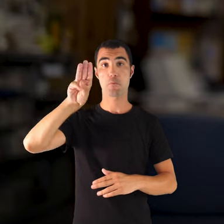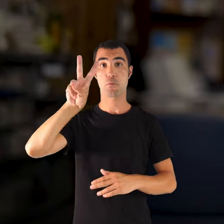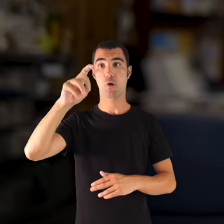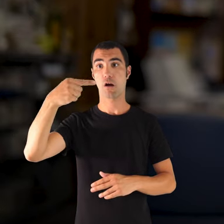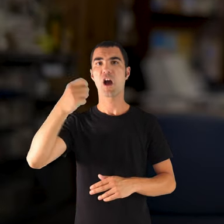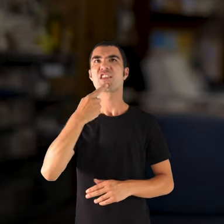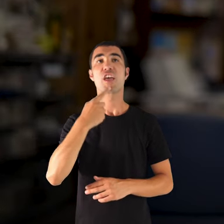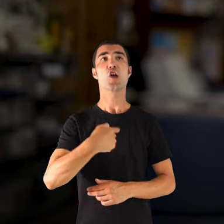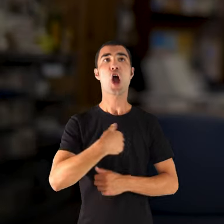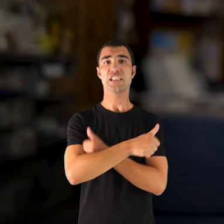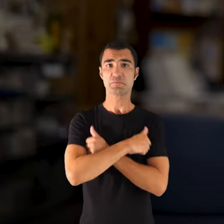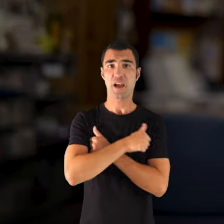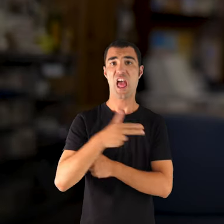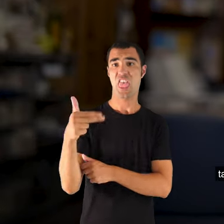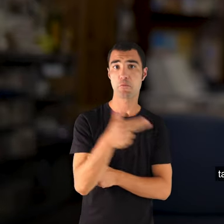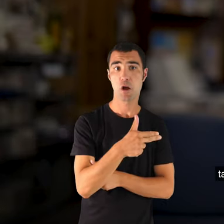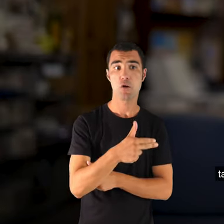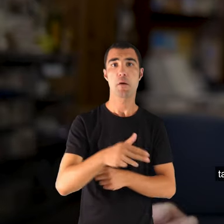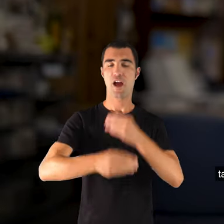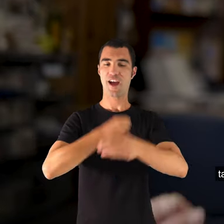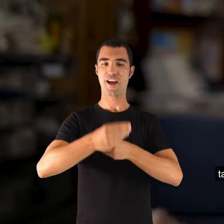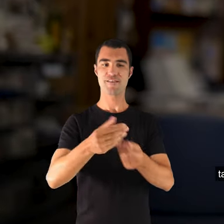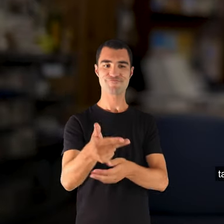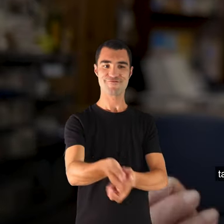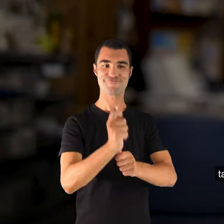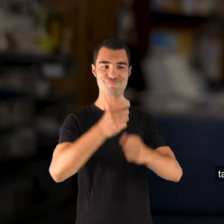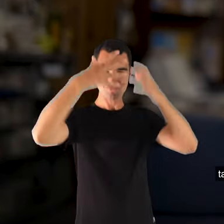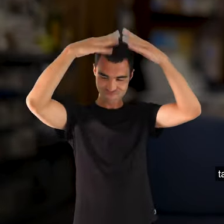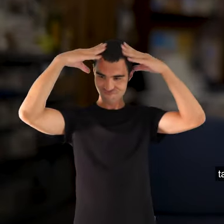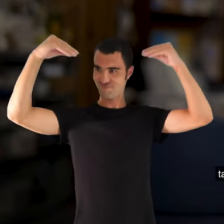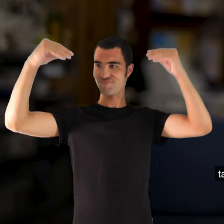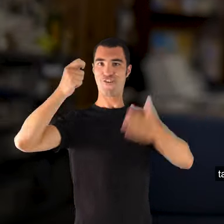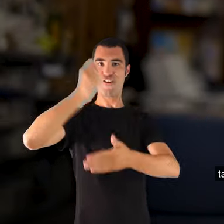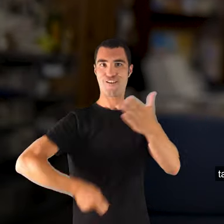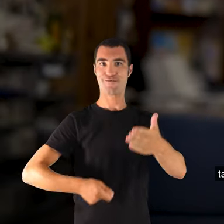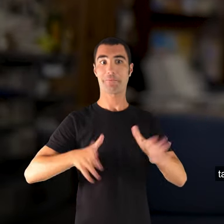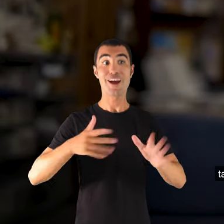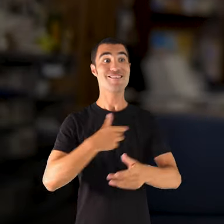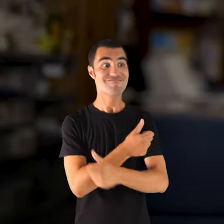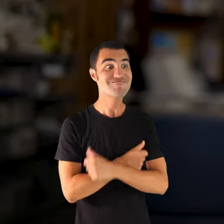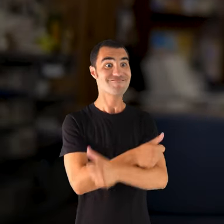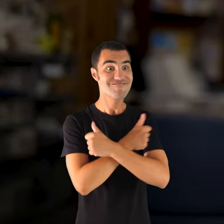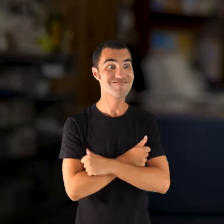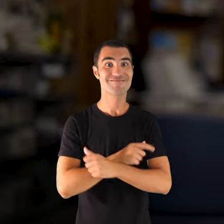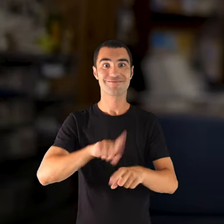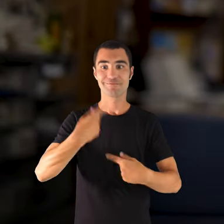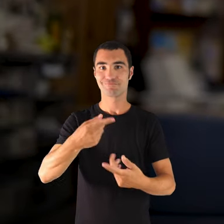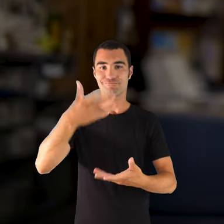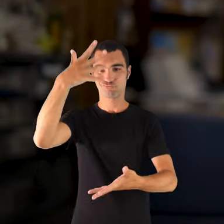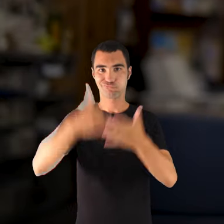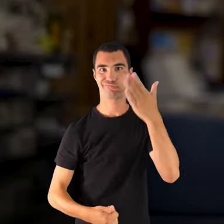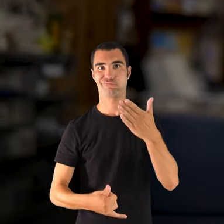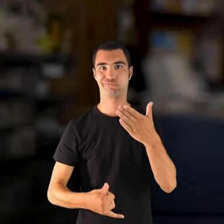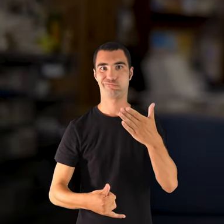ser llampugues per fer-me un capot nou. Tant he volgut bufar en el brau que justament en guany no n'hi ha hagudes. I un altre que de virot si